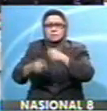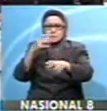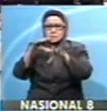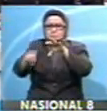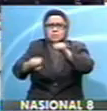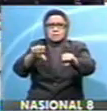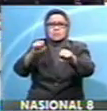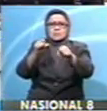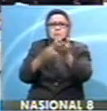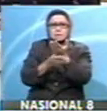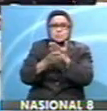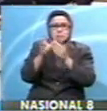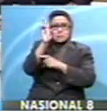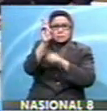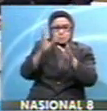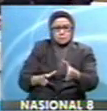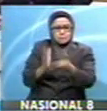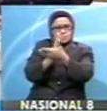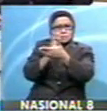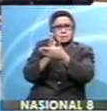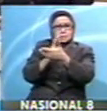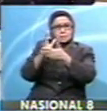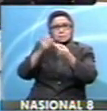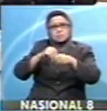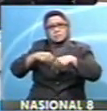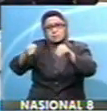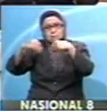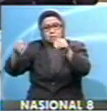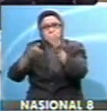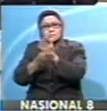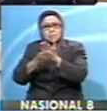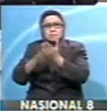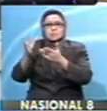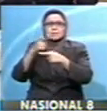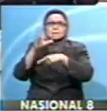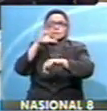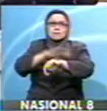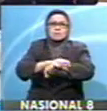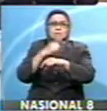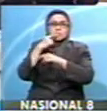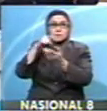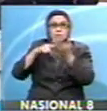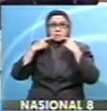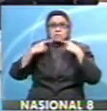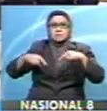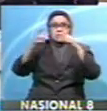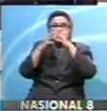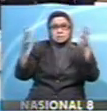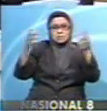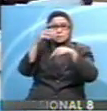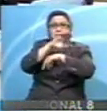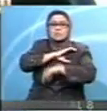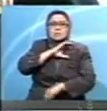suspek yang disaki pengedar dadah turut ditahan rampasan ini membawa kepada kejayaan terbesar polis Kedah pada awal tahun